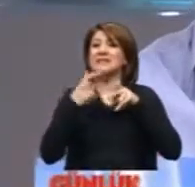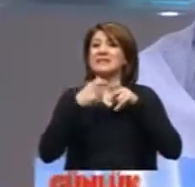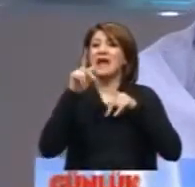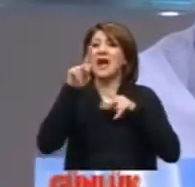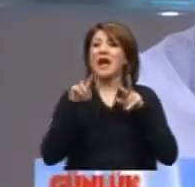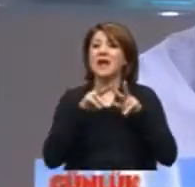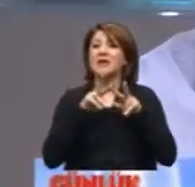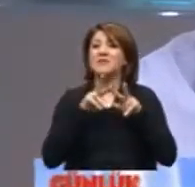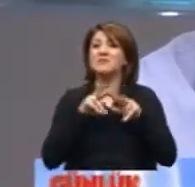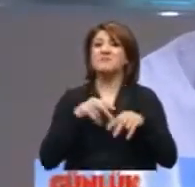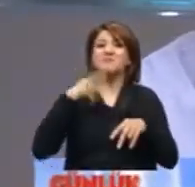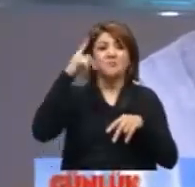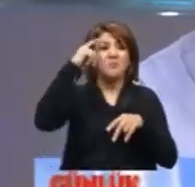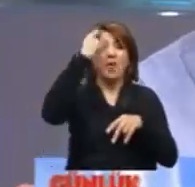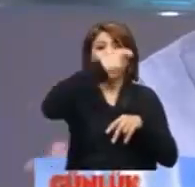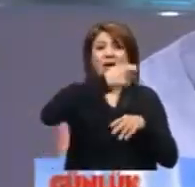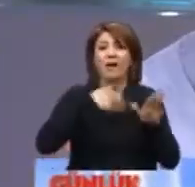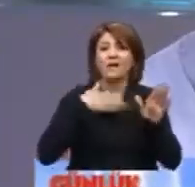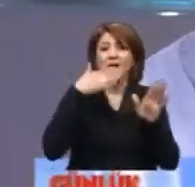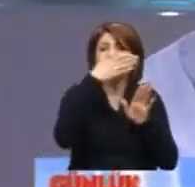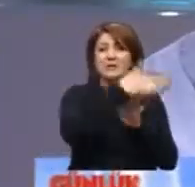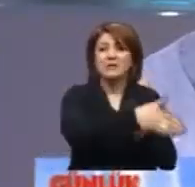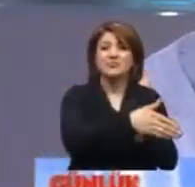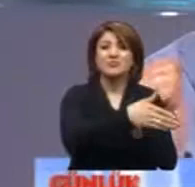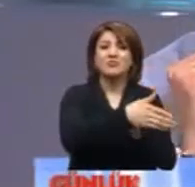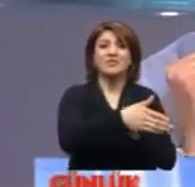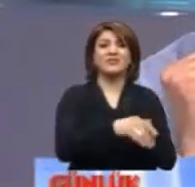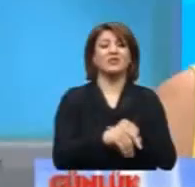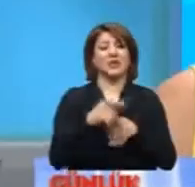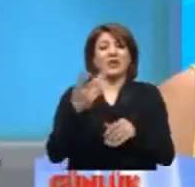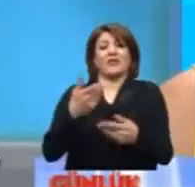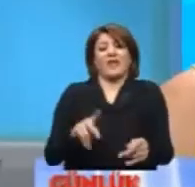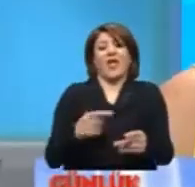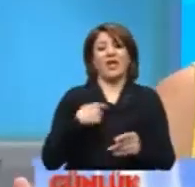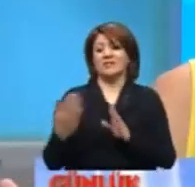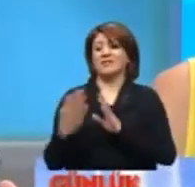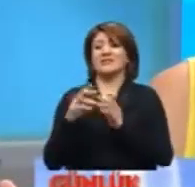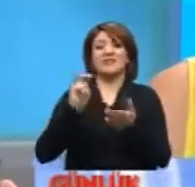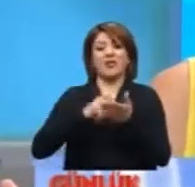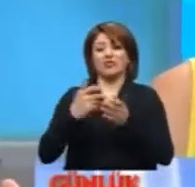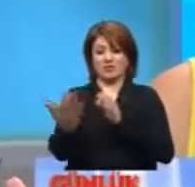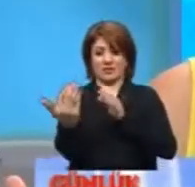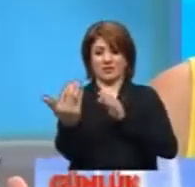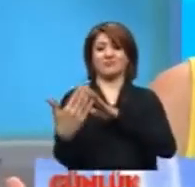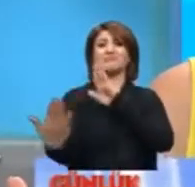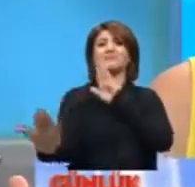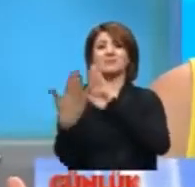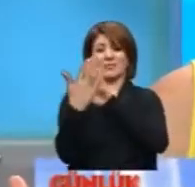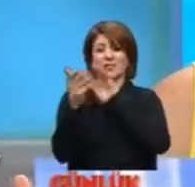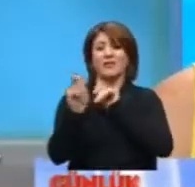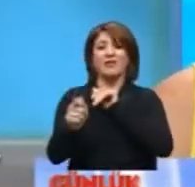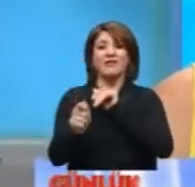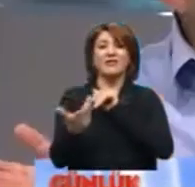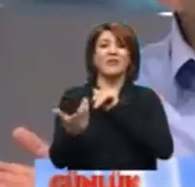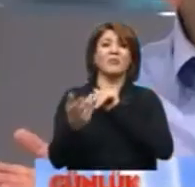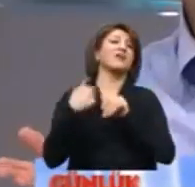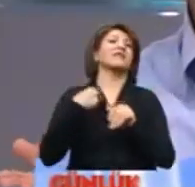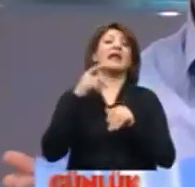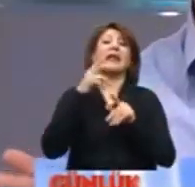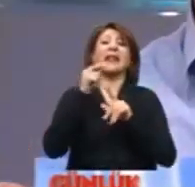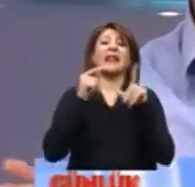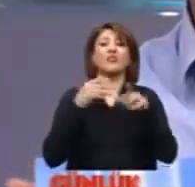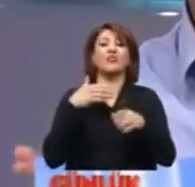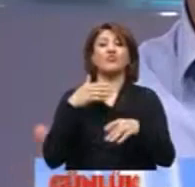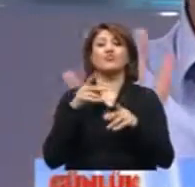karşına değil mi? Konuş tavuğu. Ha, gitmiş oraya danışmış. Tabii, ama tabii. Ne güzel sağlam. Yani belki de bir yapabilecek bir şey varsa yapmak üzere. Belki il müdürü şey demiştir. Ben bunu